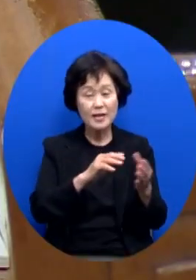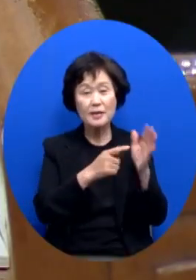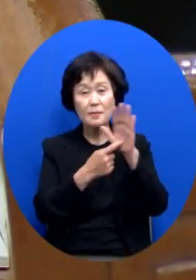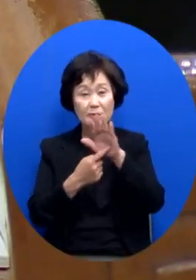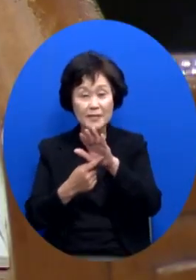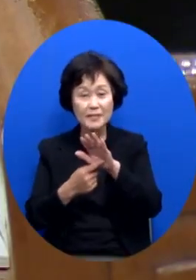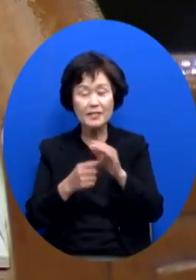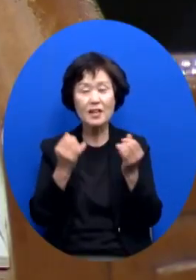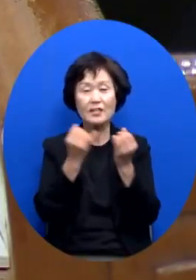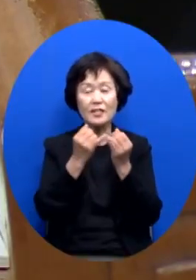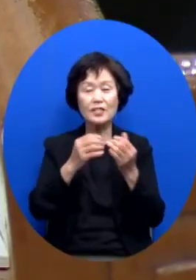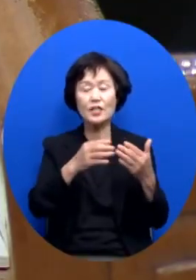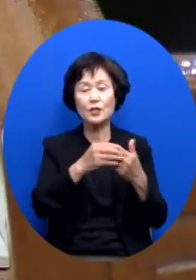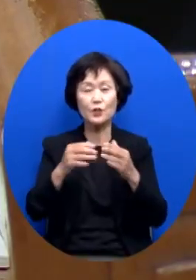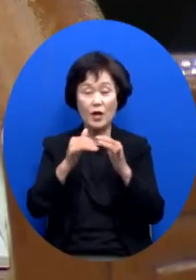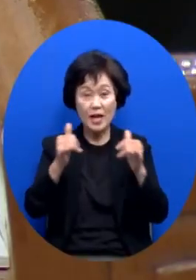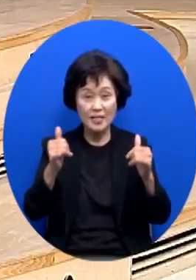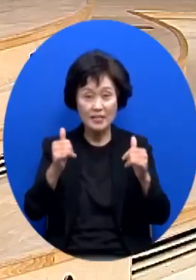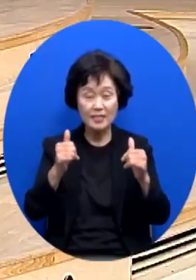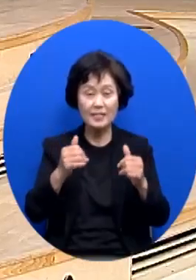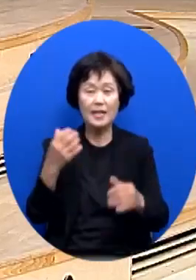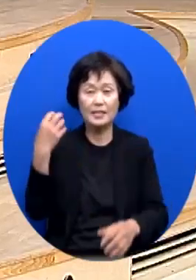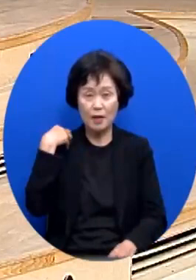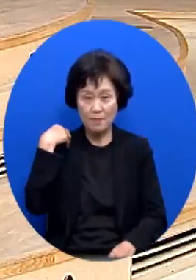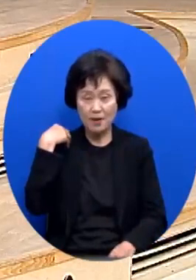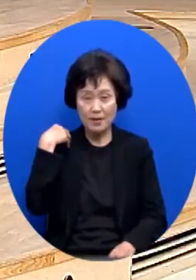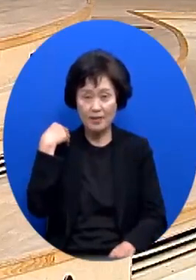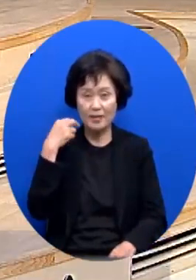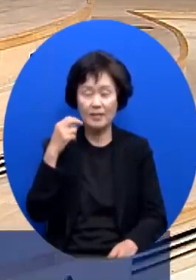지도자들의 사명이라는 주제로 강의를 진행했습니다.